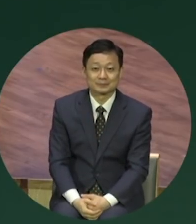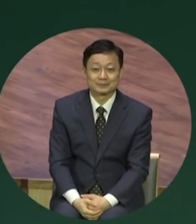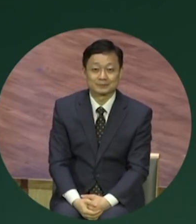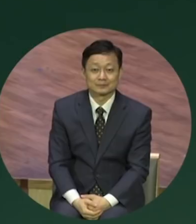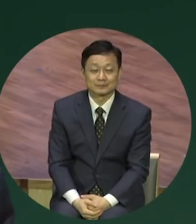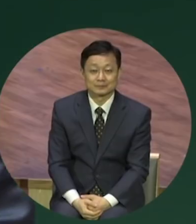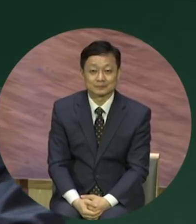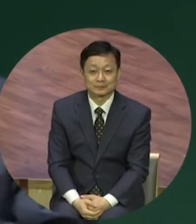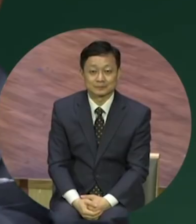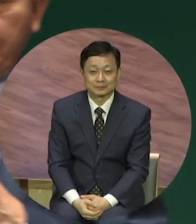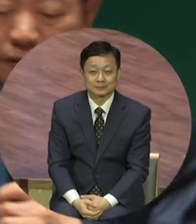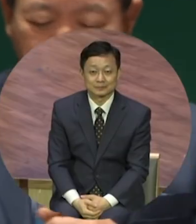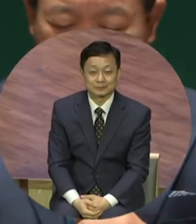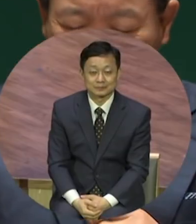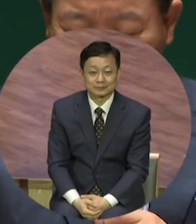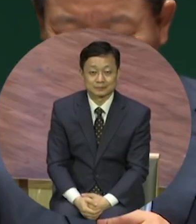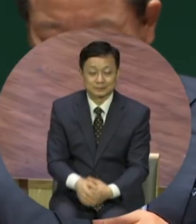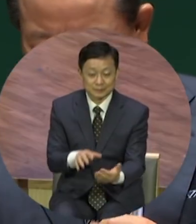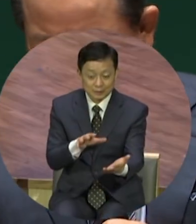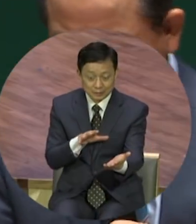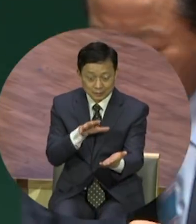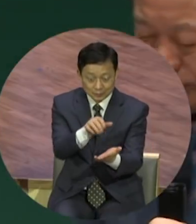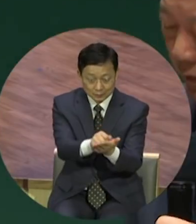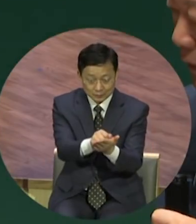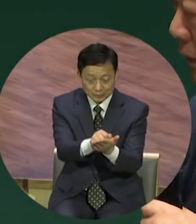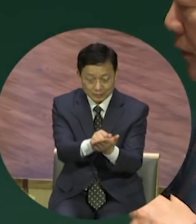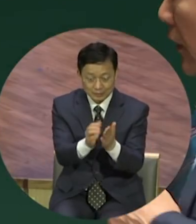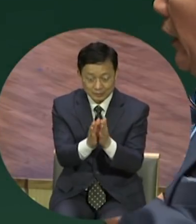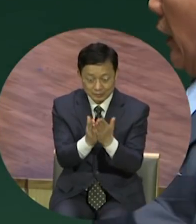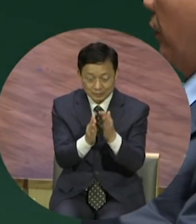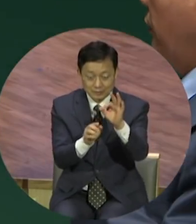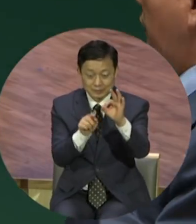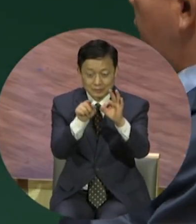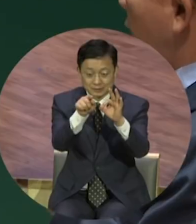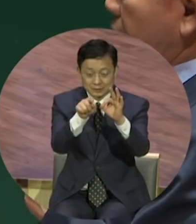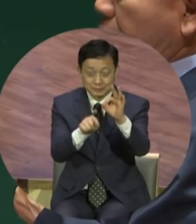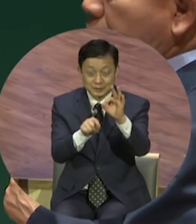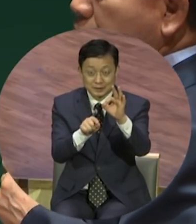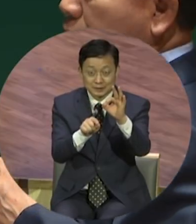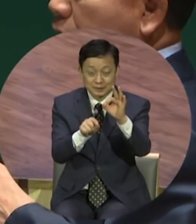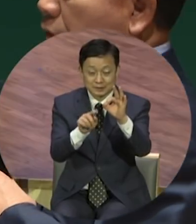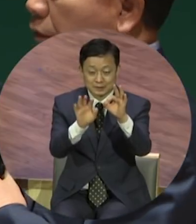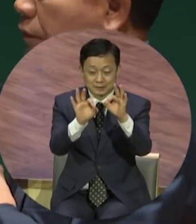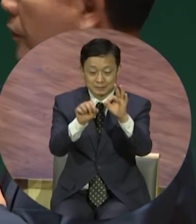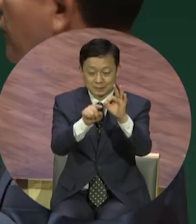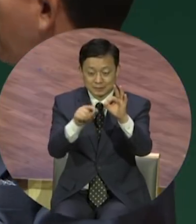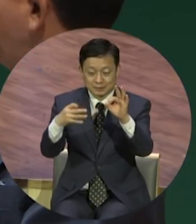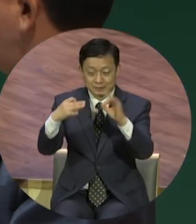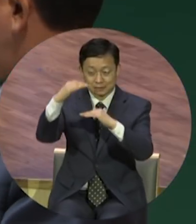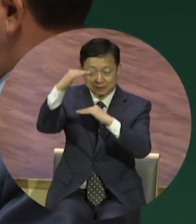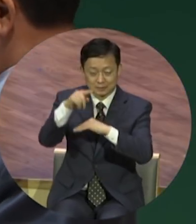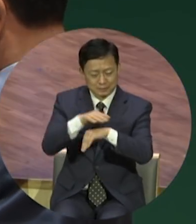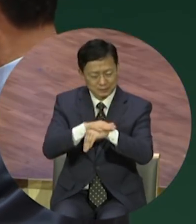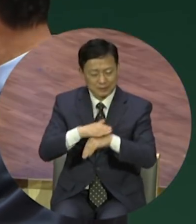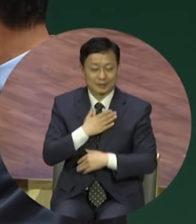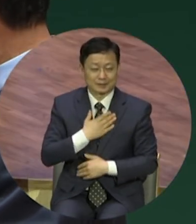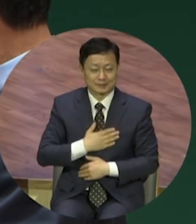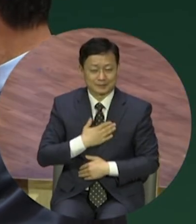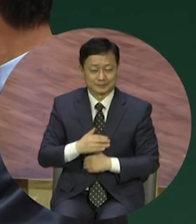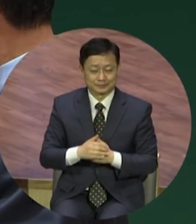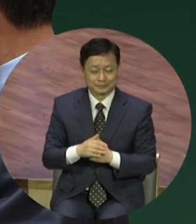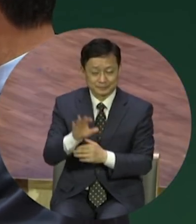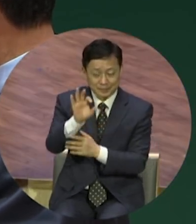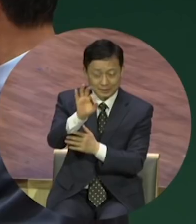좀 이게 나와졌어요. We see this in Joshua 10:10-14. 잘 아는 현장이죠. We know this field very well.